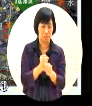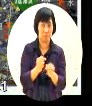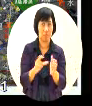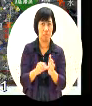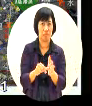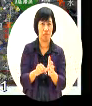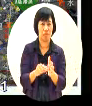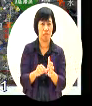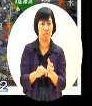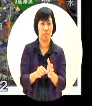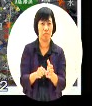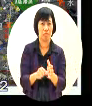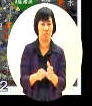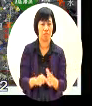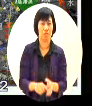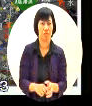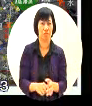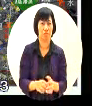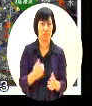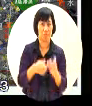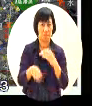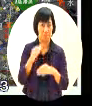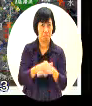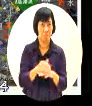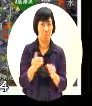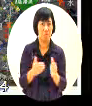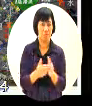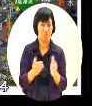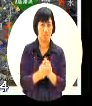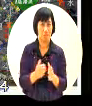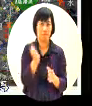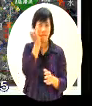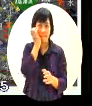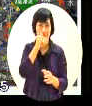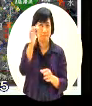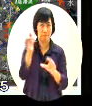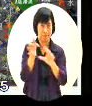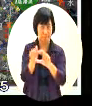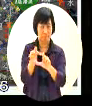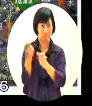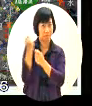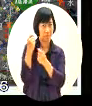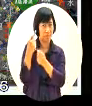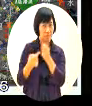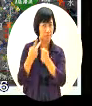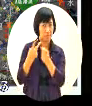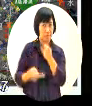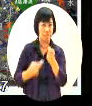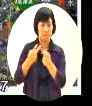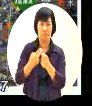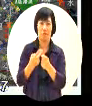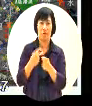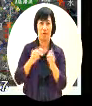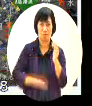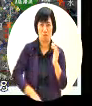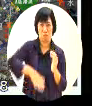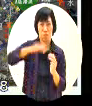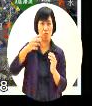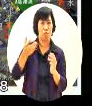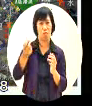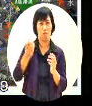吼，完工了后，工商区这两三栋拢无淹水。所以今